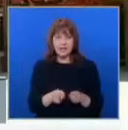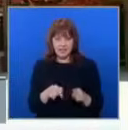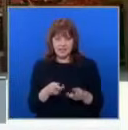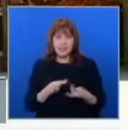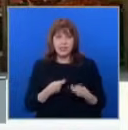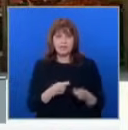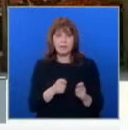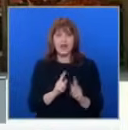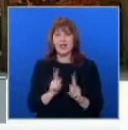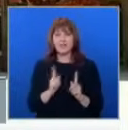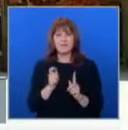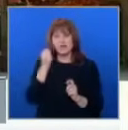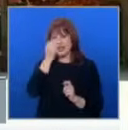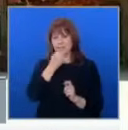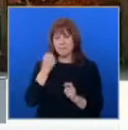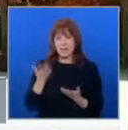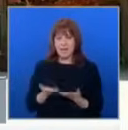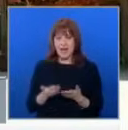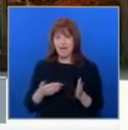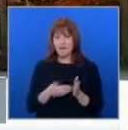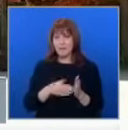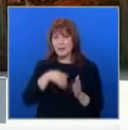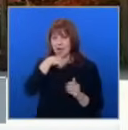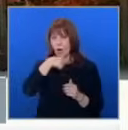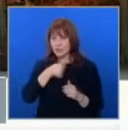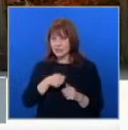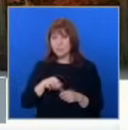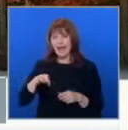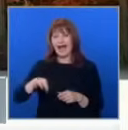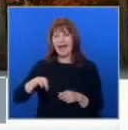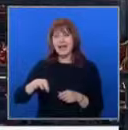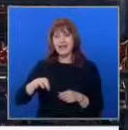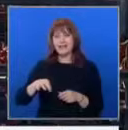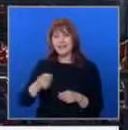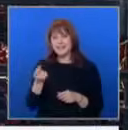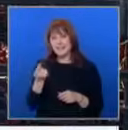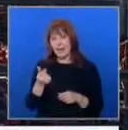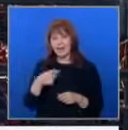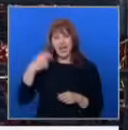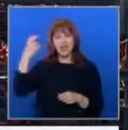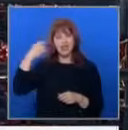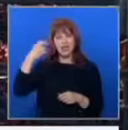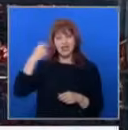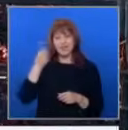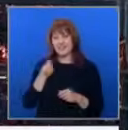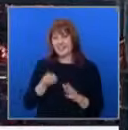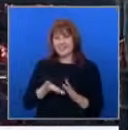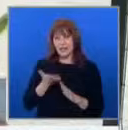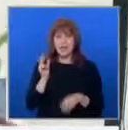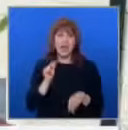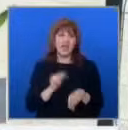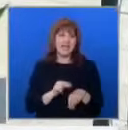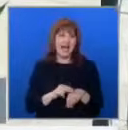продаде. Тук не може да има спекула. Въпреки отстъпките, клиентите навсякъде се броят на пръсти. Черешите, още са скъпички,